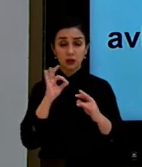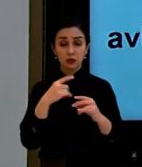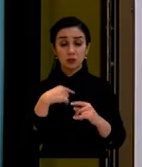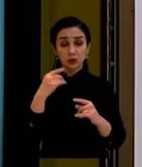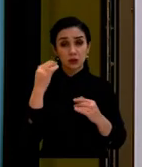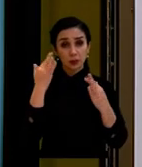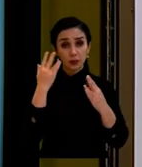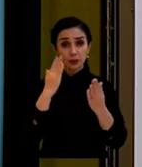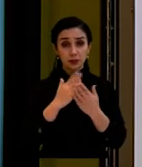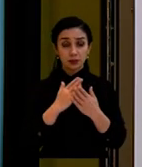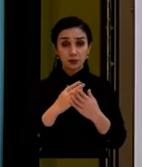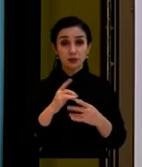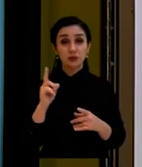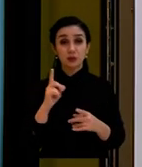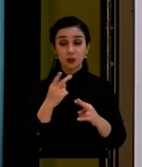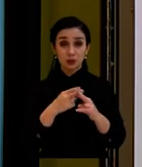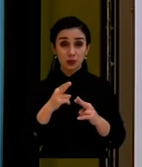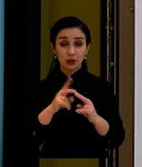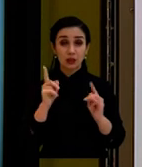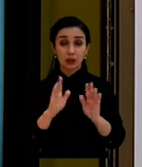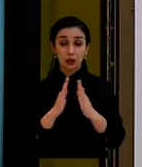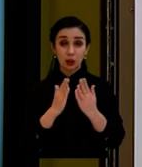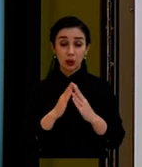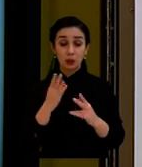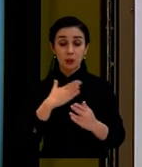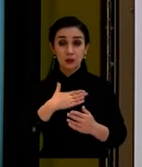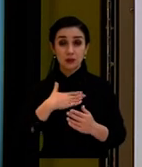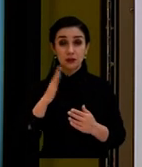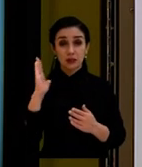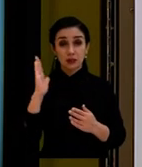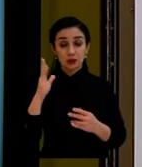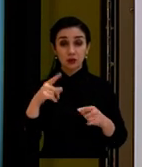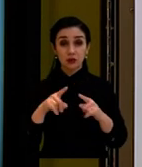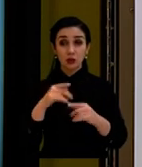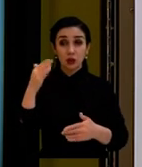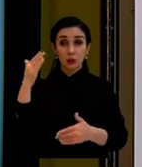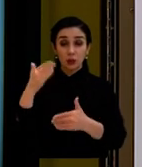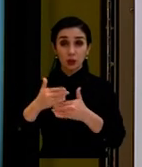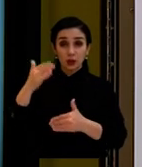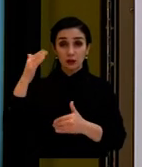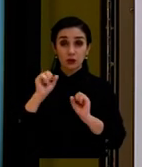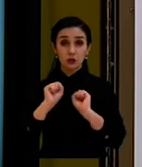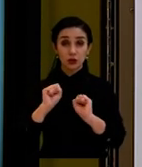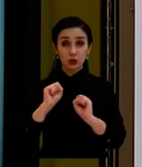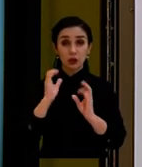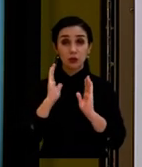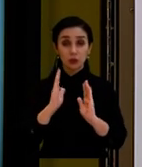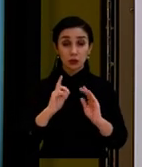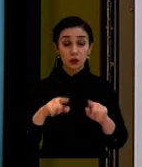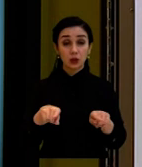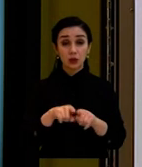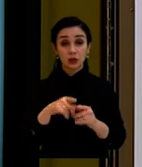yuritmoqdamiz, hurmatli o'quvchilar? Chunki kitob bu bizning kelajagimizga poydevor bo'luvchi, poydevor qurib